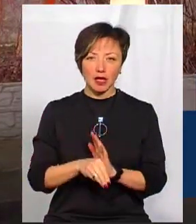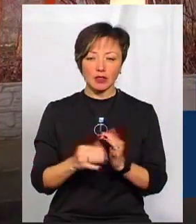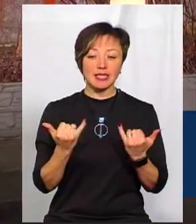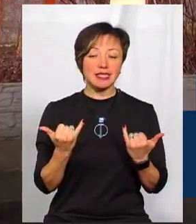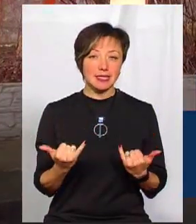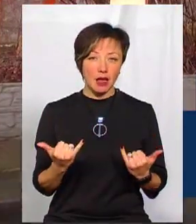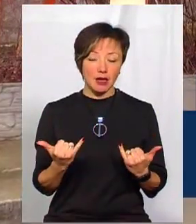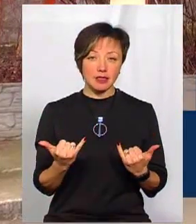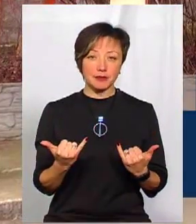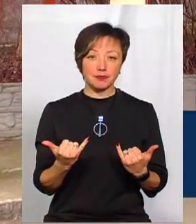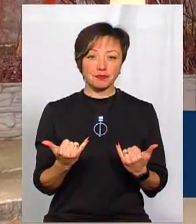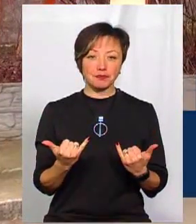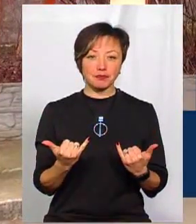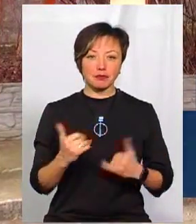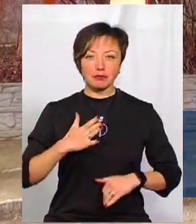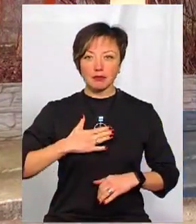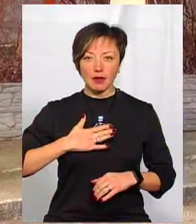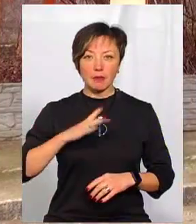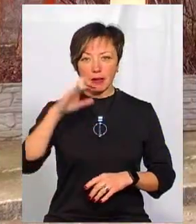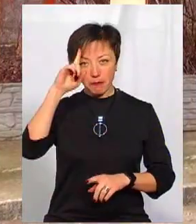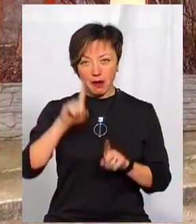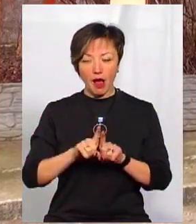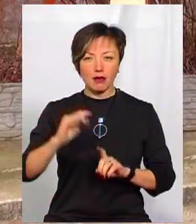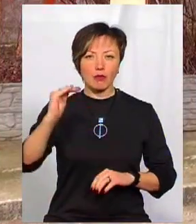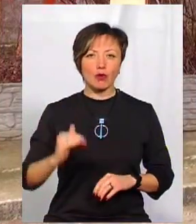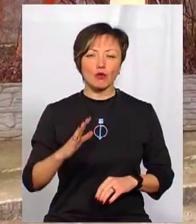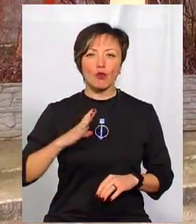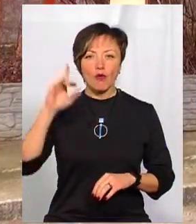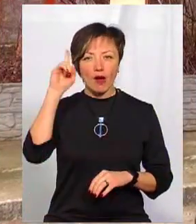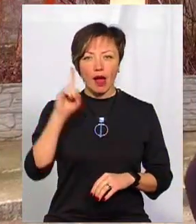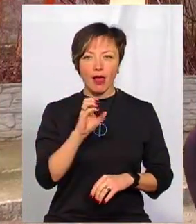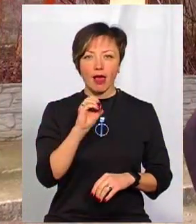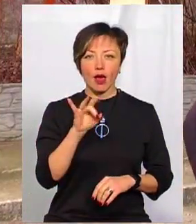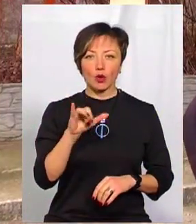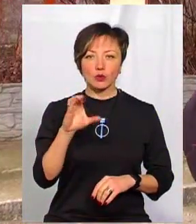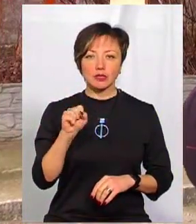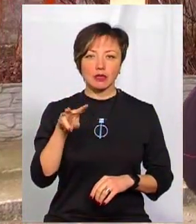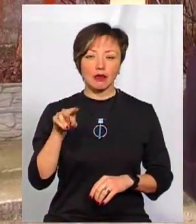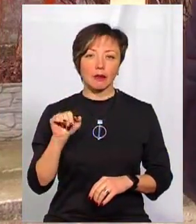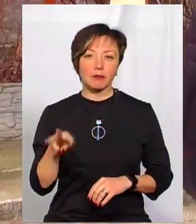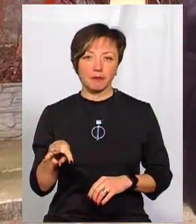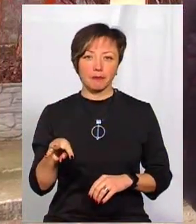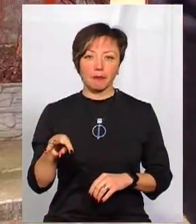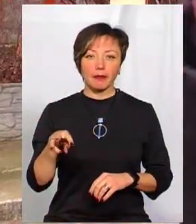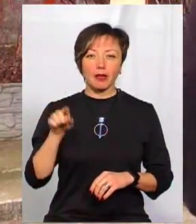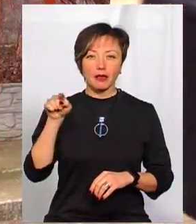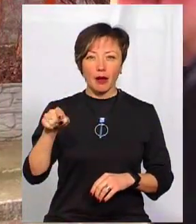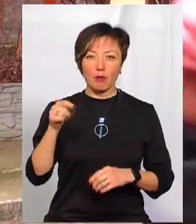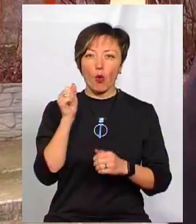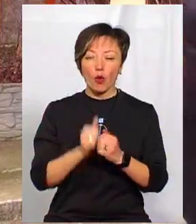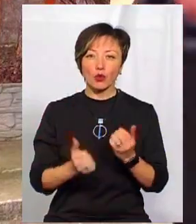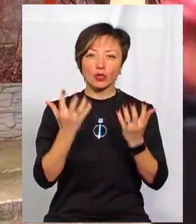зараз мій брат, самий молодший, був в Єрусалимі, там вже кожен